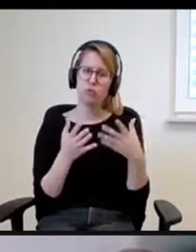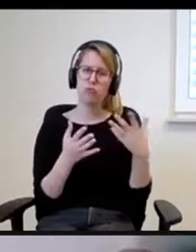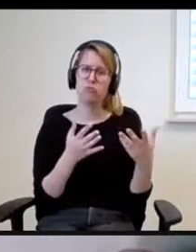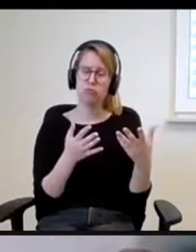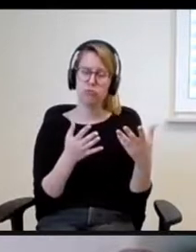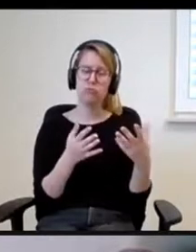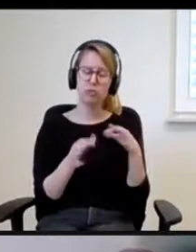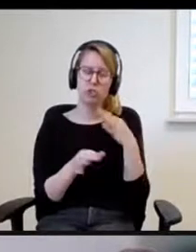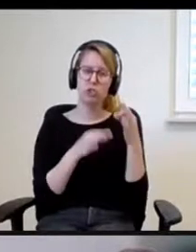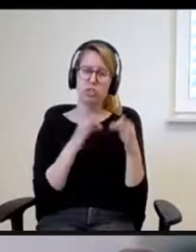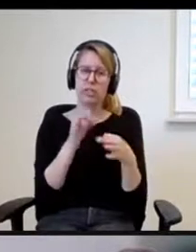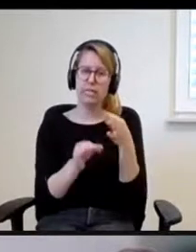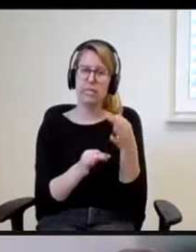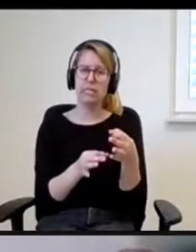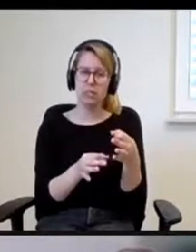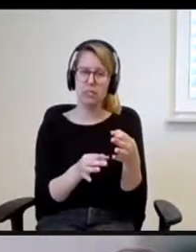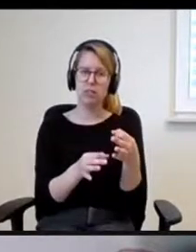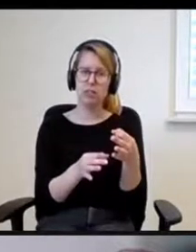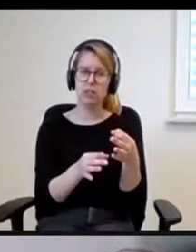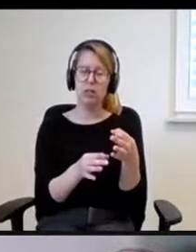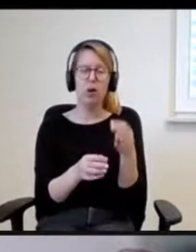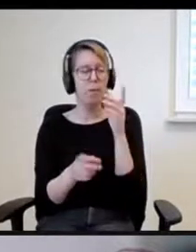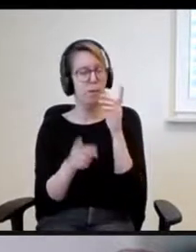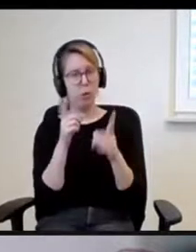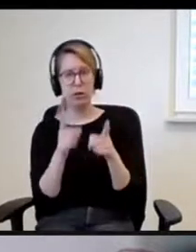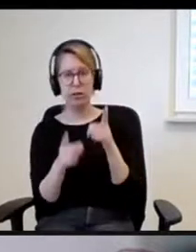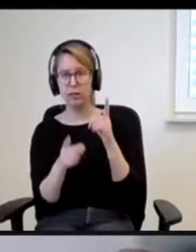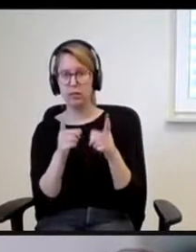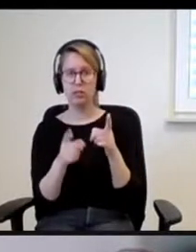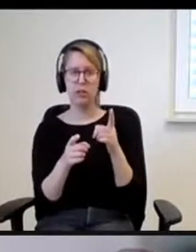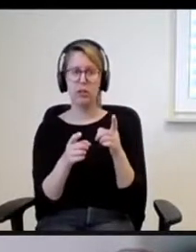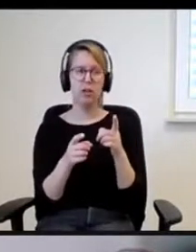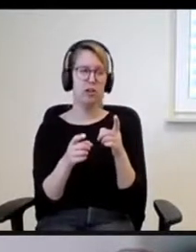von der Strategie und von der Politik und dass die Kohärenz